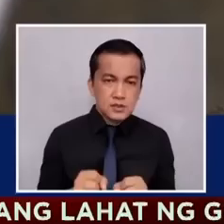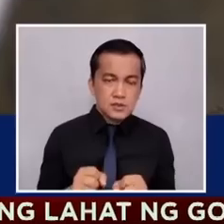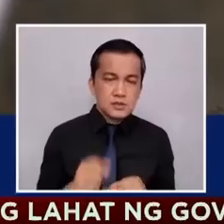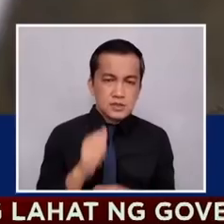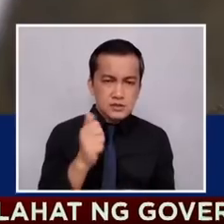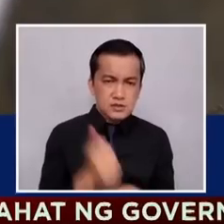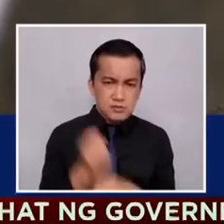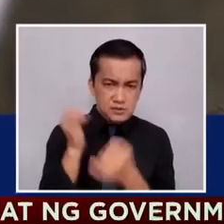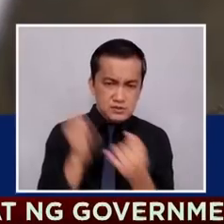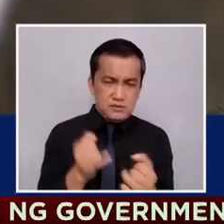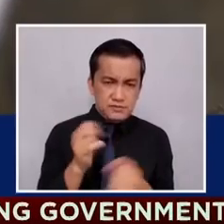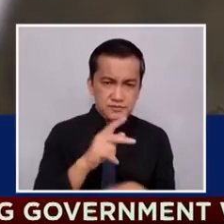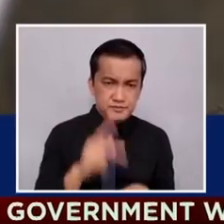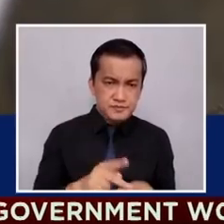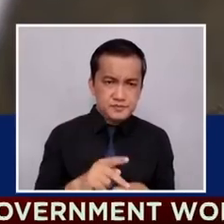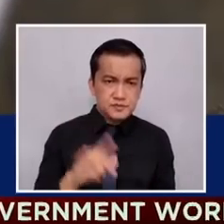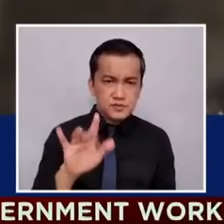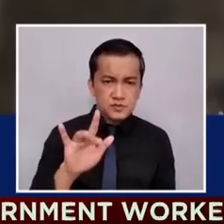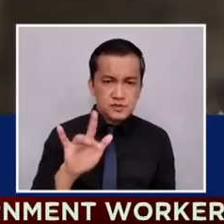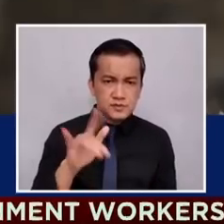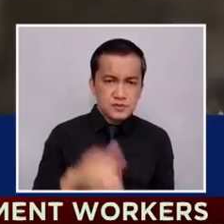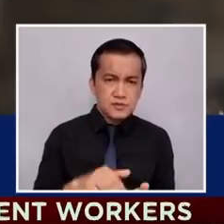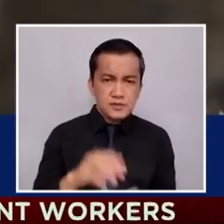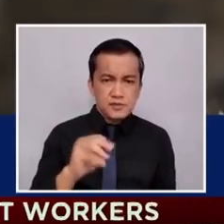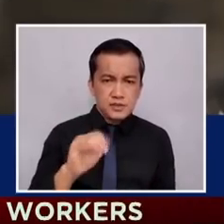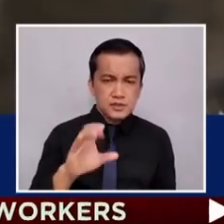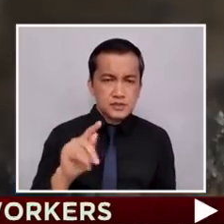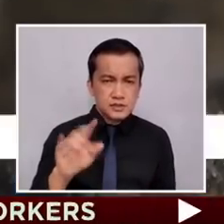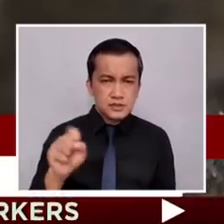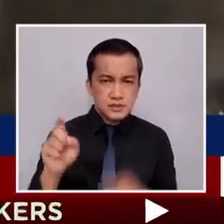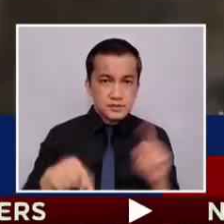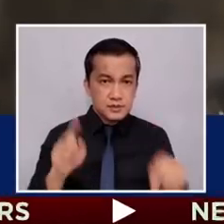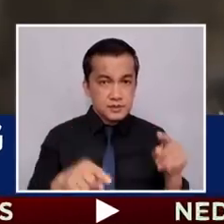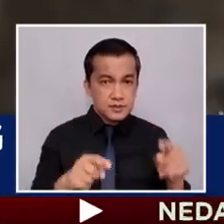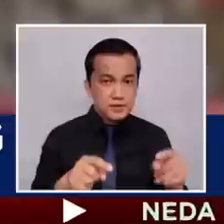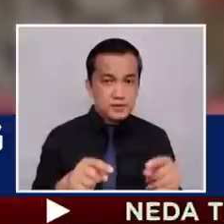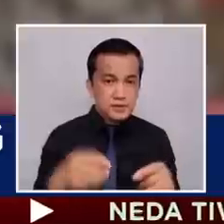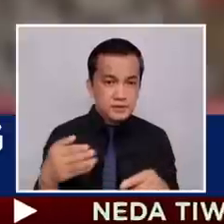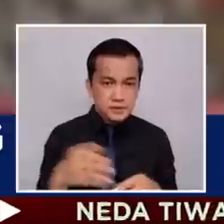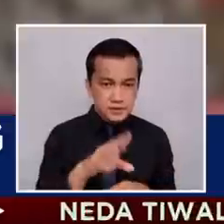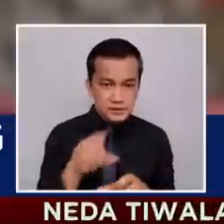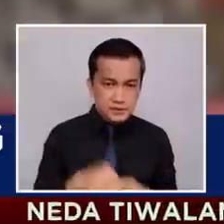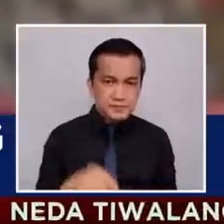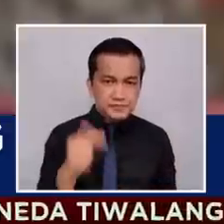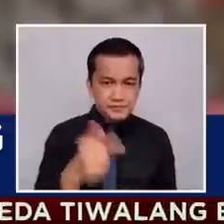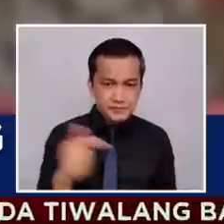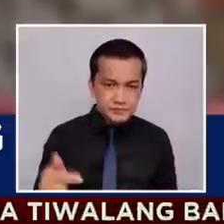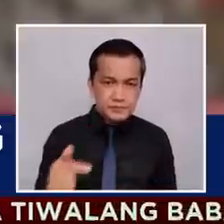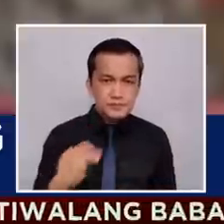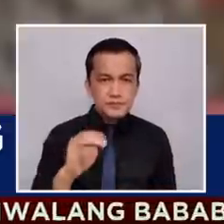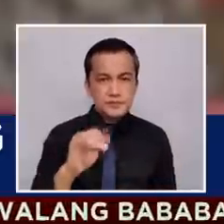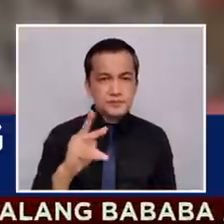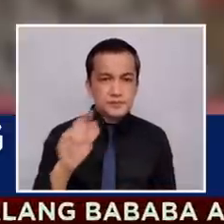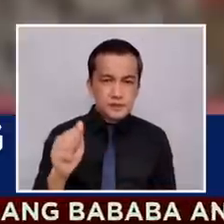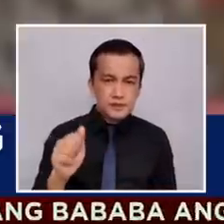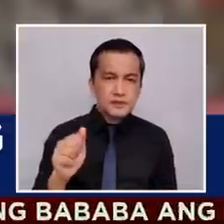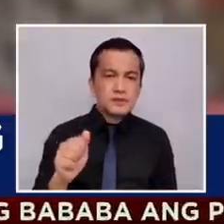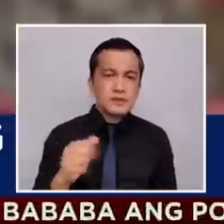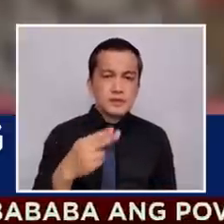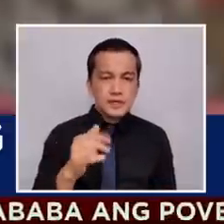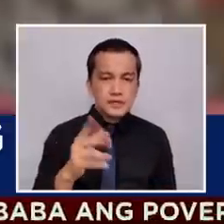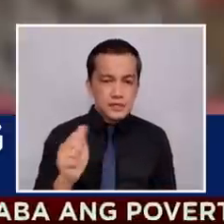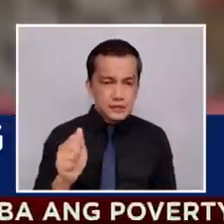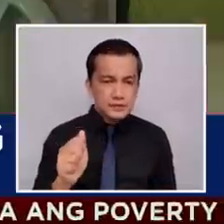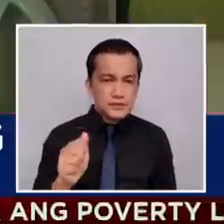bansa ng 25,000 metric tons ng iba't ibang isda, kabilang na ang galunggong, matangbaka, hasa-hasa